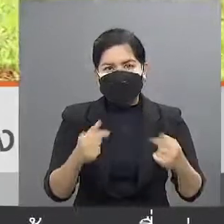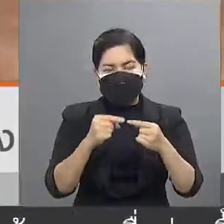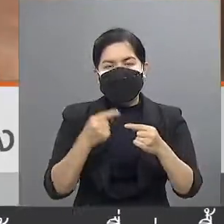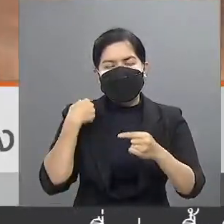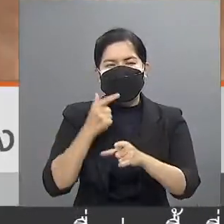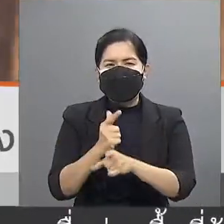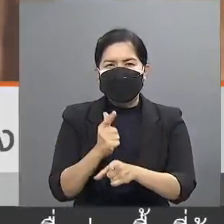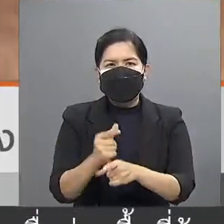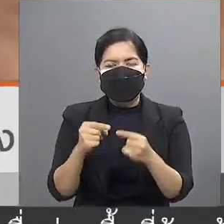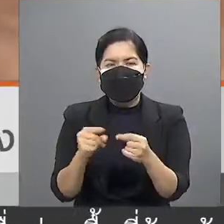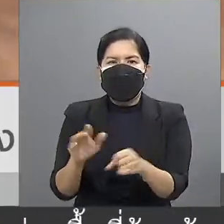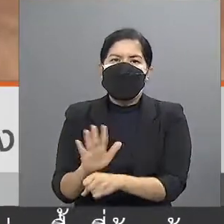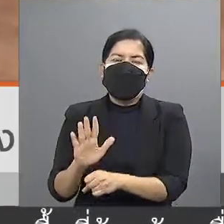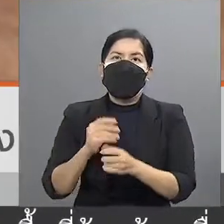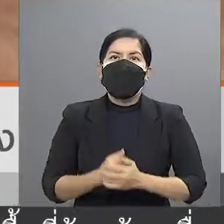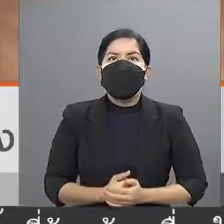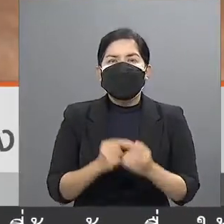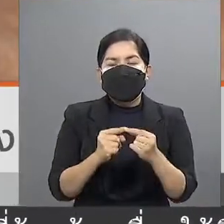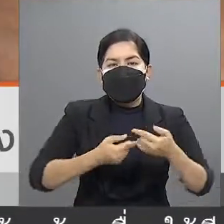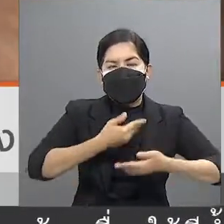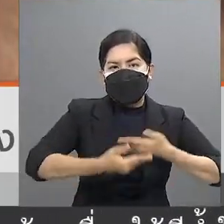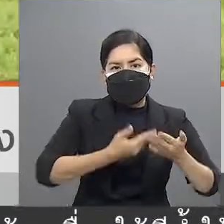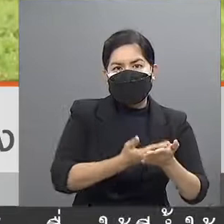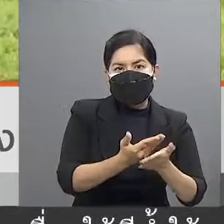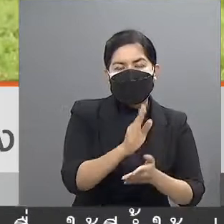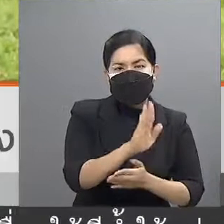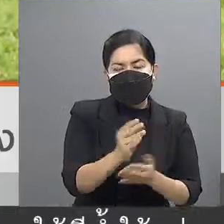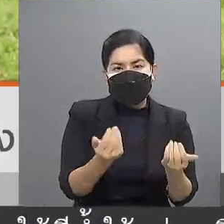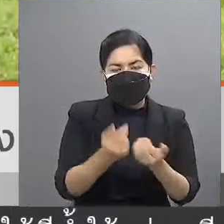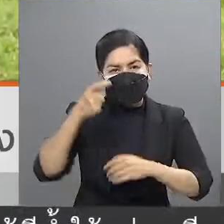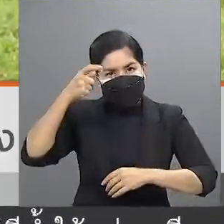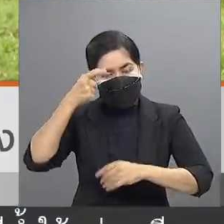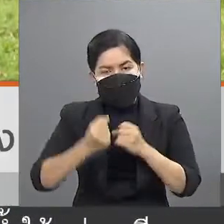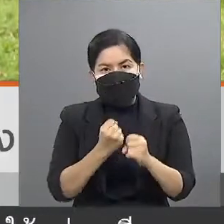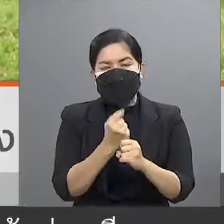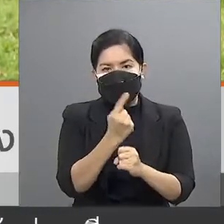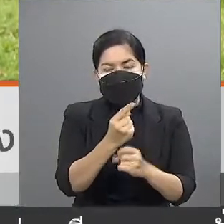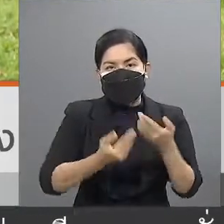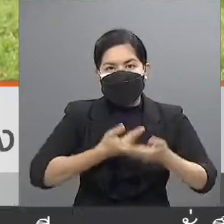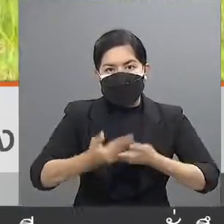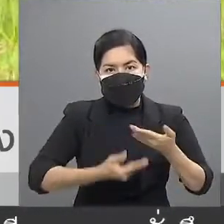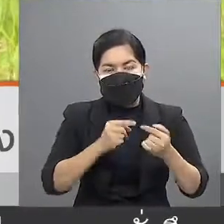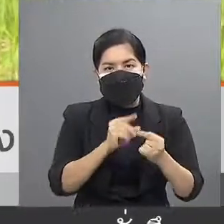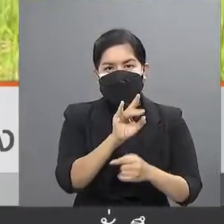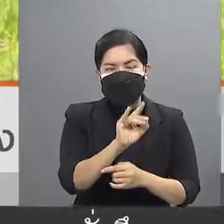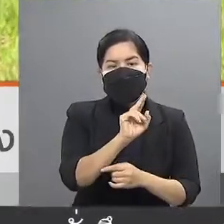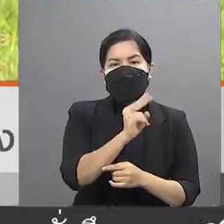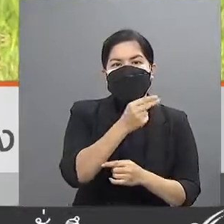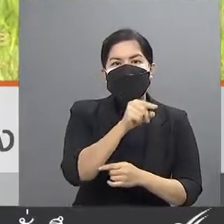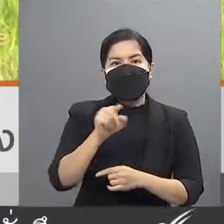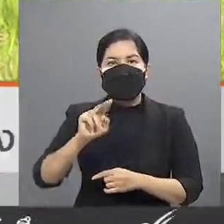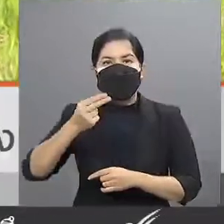าส่วนราคาซื้อขายลูกวัวอายุประมาณ1ปีขายอยู่ตัวละประมาณ 20,000 ถึง 25,000 บาทส่วนอายุประมาณ